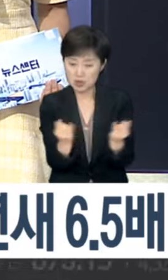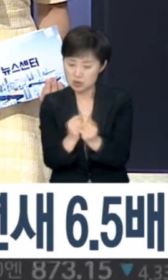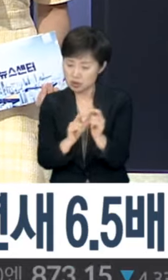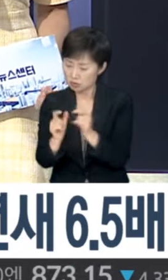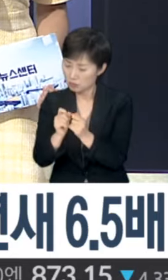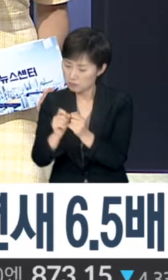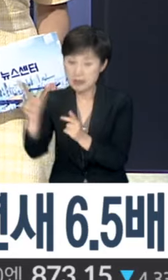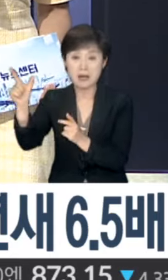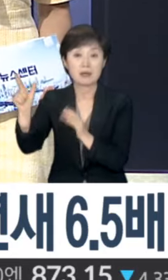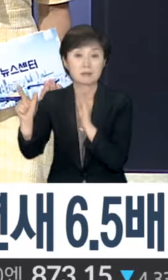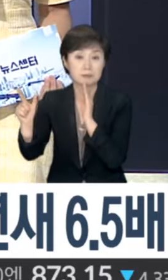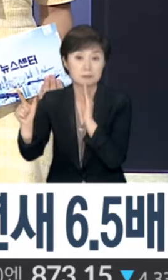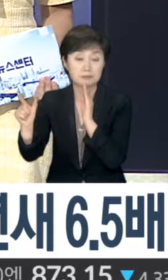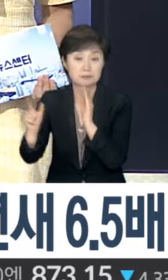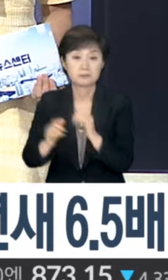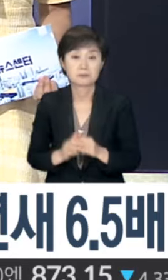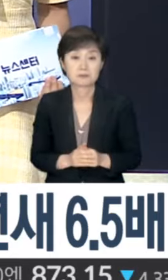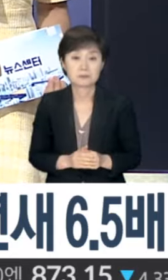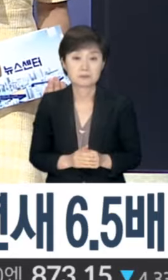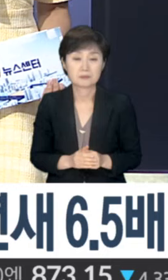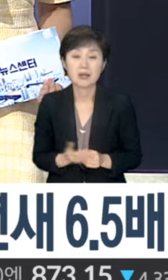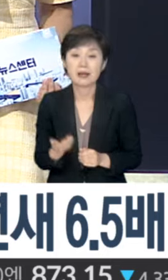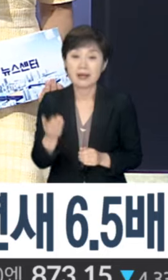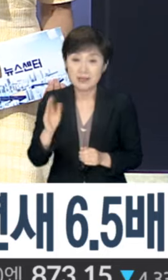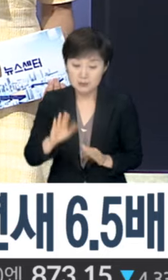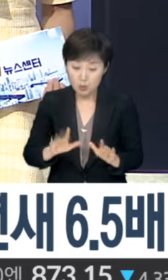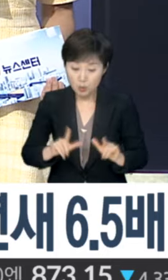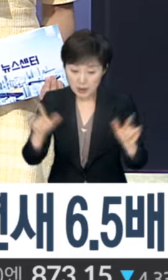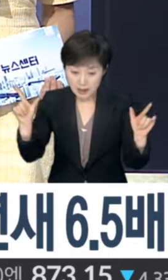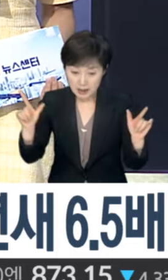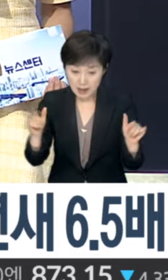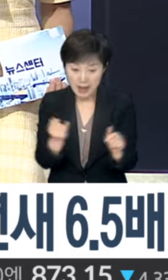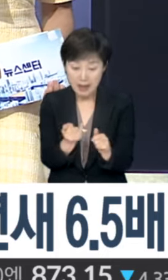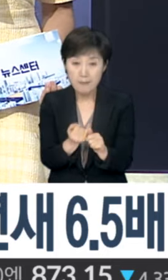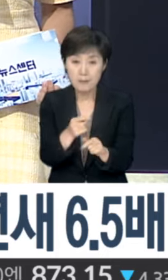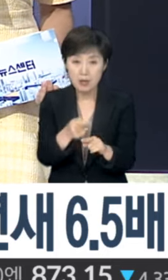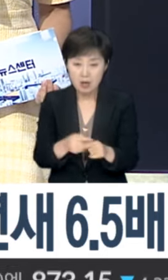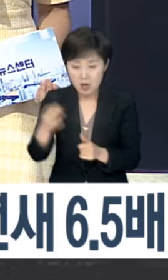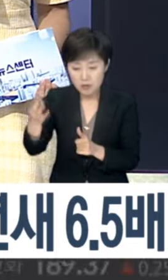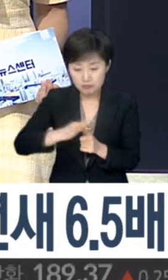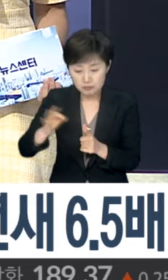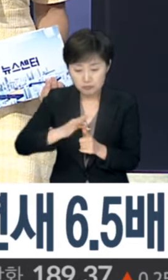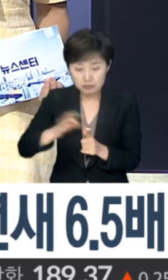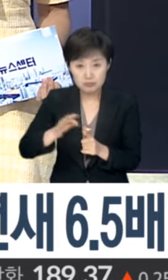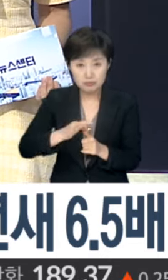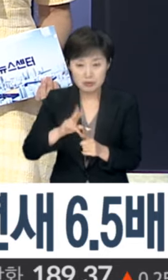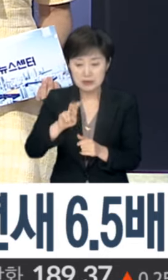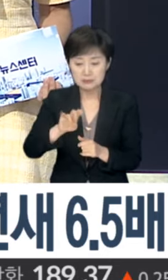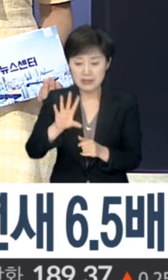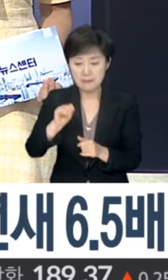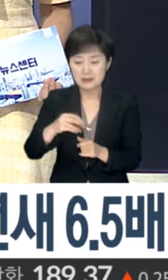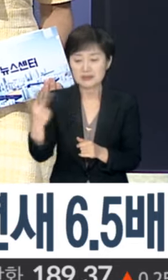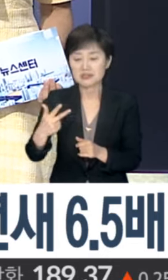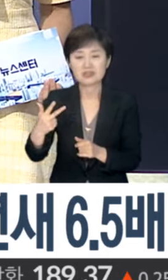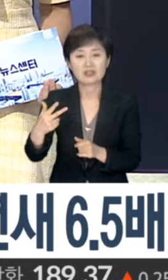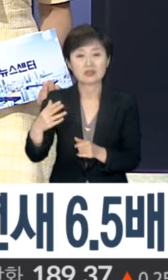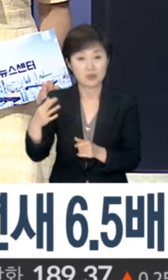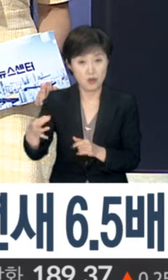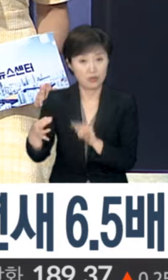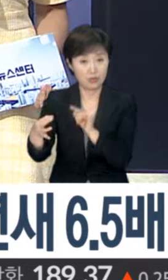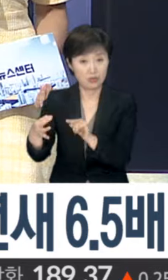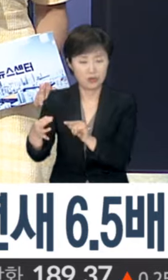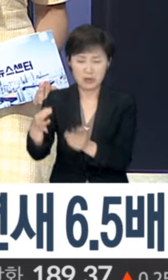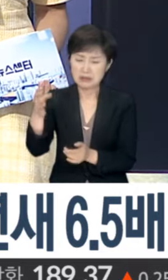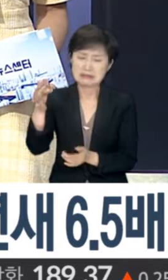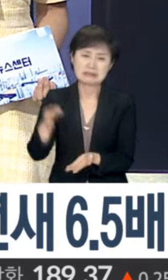여자가 압도적으로 많았습니다. 다만 올해 2월 현재 월평균 수령액은 24만